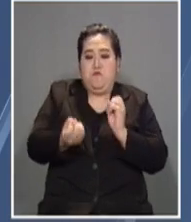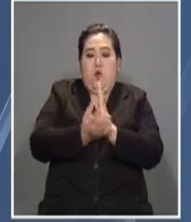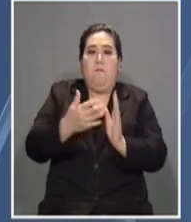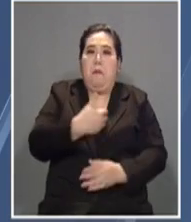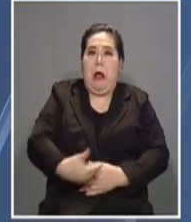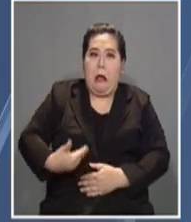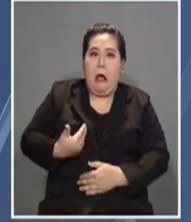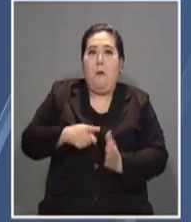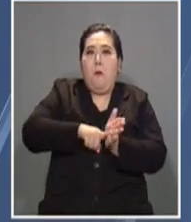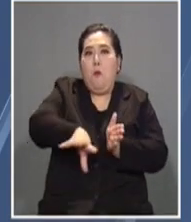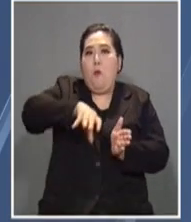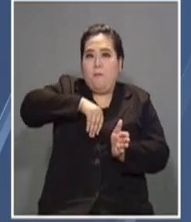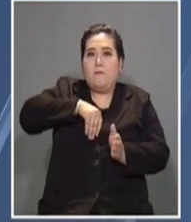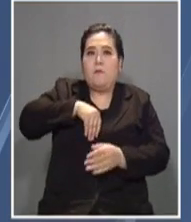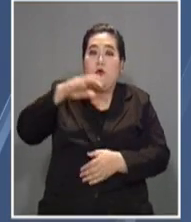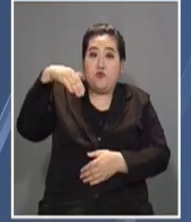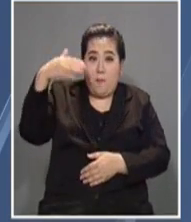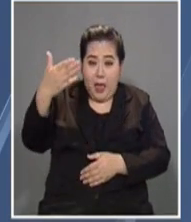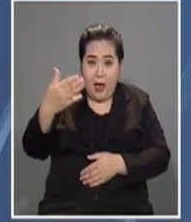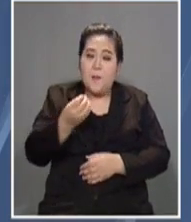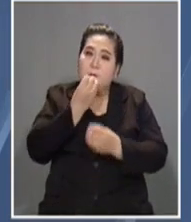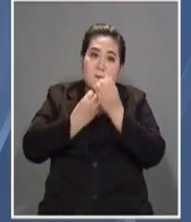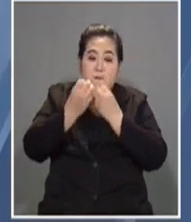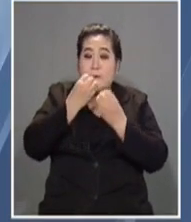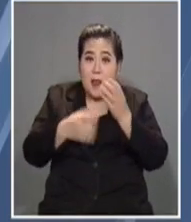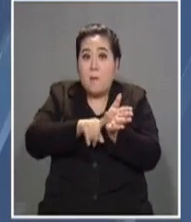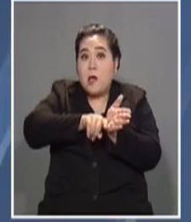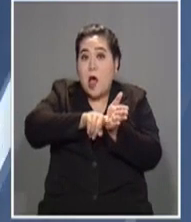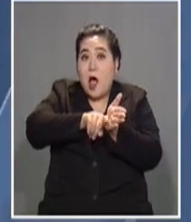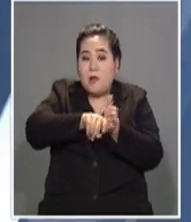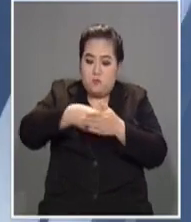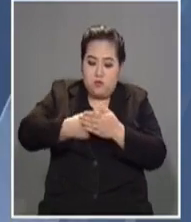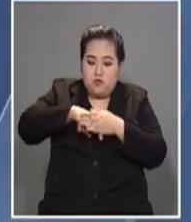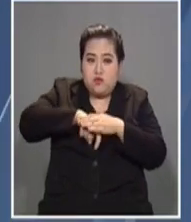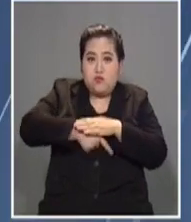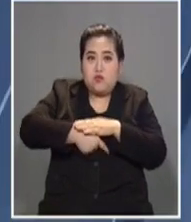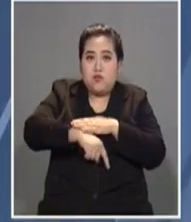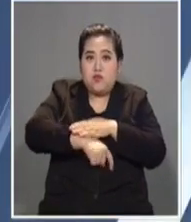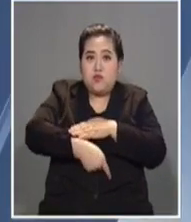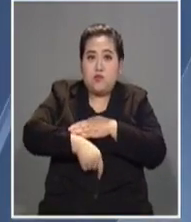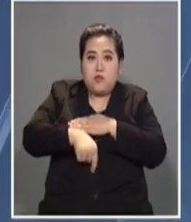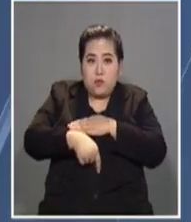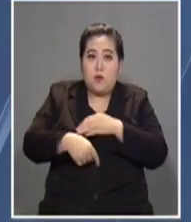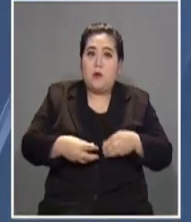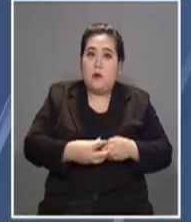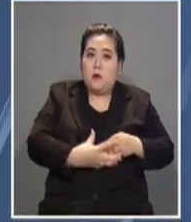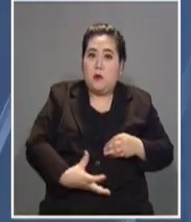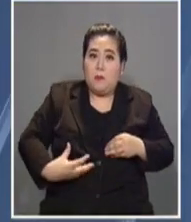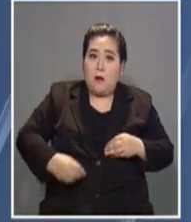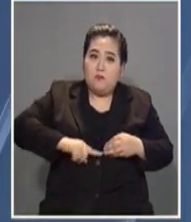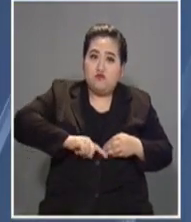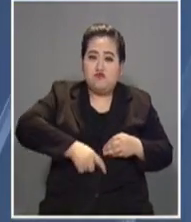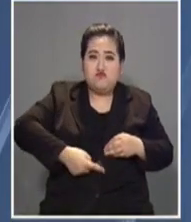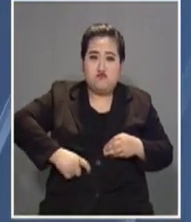ธิจะออกจากเนื้อปลาที่เรากินเข้าไปนะครับโดยน้ำย่อยในกระเพาะอาหารแล้วก็จะถูกขับ